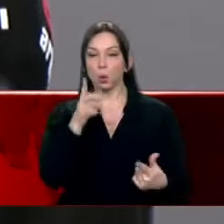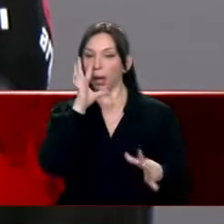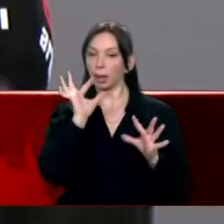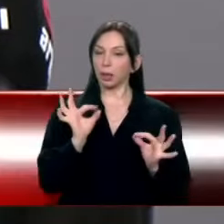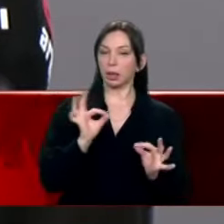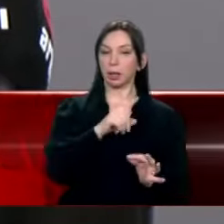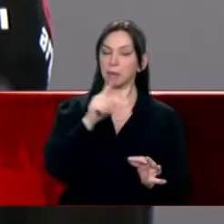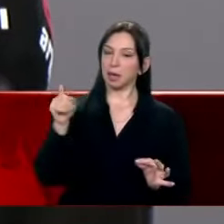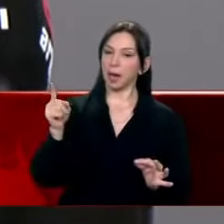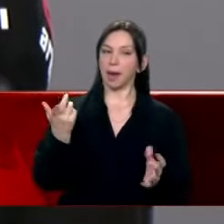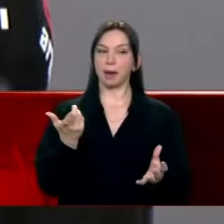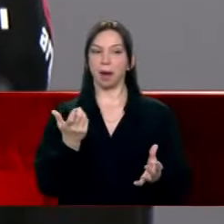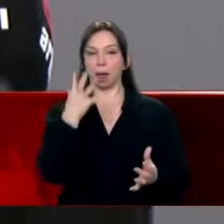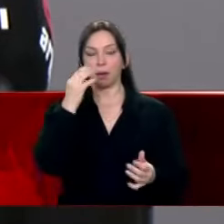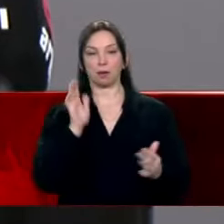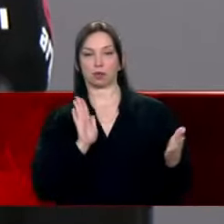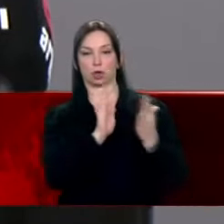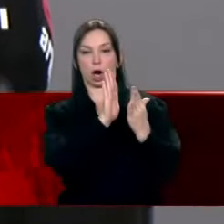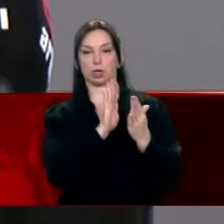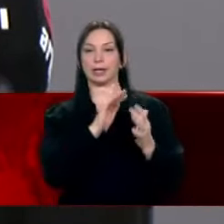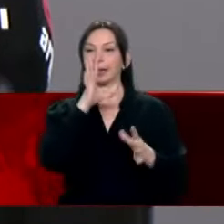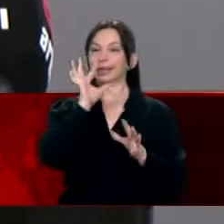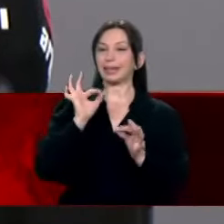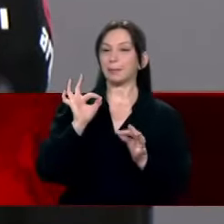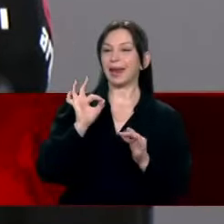kimilerine rest ya da kimilerine jest olsun diye almıyoruz.